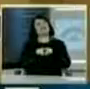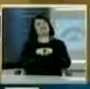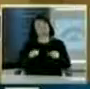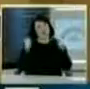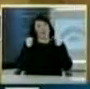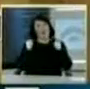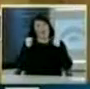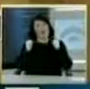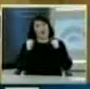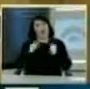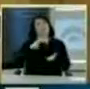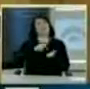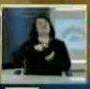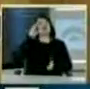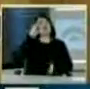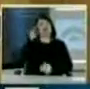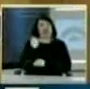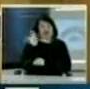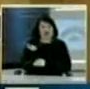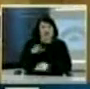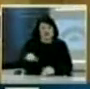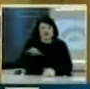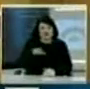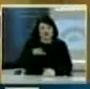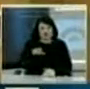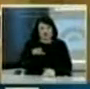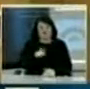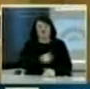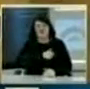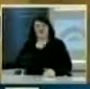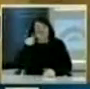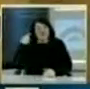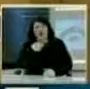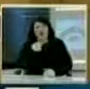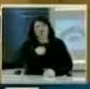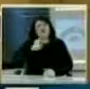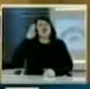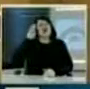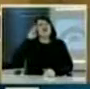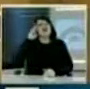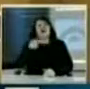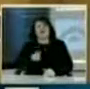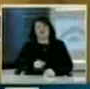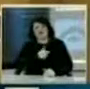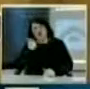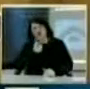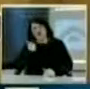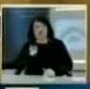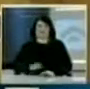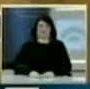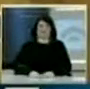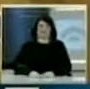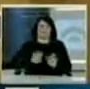Στο βήμα αυτή τη στιγμή είναι ο κύριος Θεοδωράκης. Έχει ένα ενδιαφέρον η τοποθέτησή του, καθώς η Συμφωνία των Πρεσπών ήταν και η αιτία για